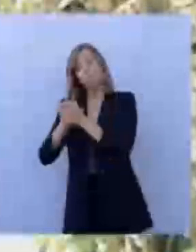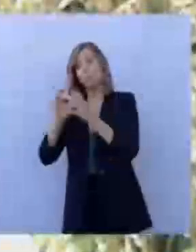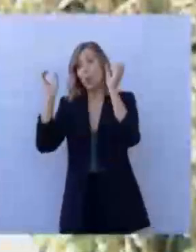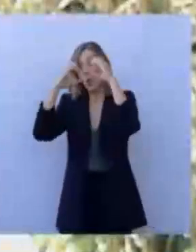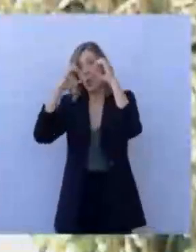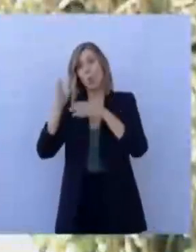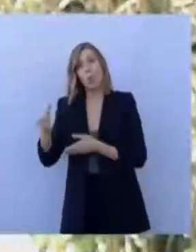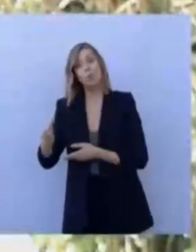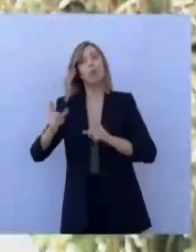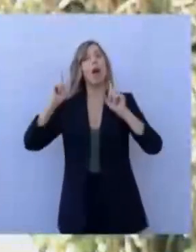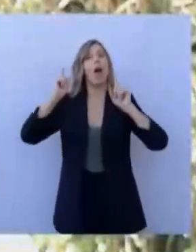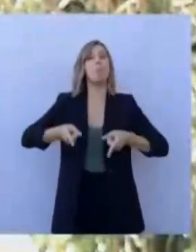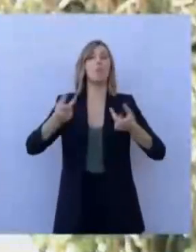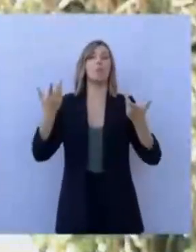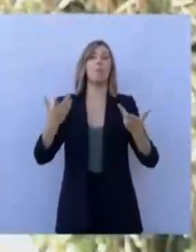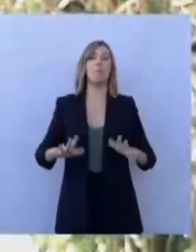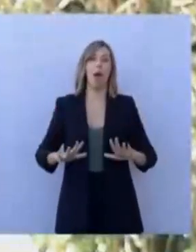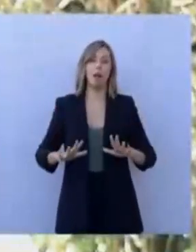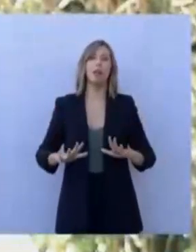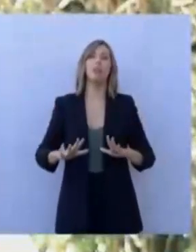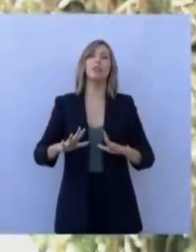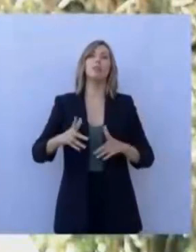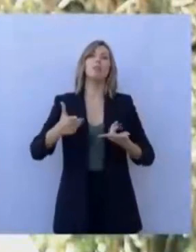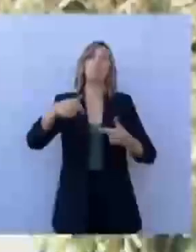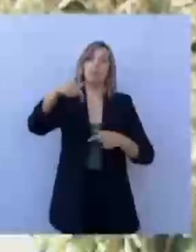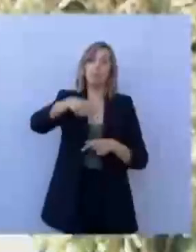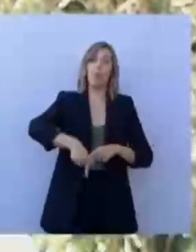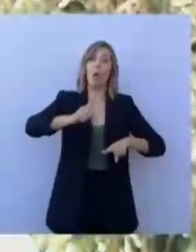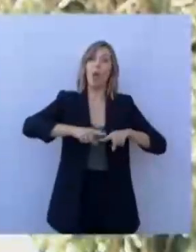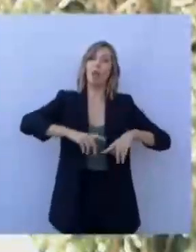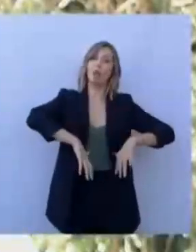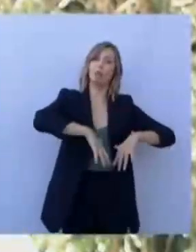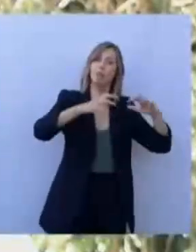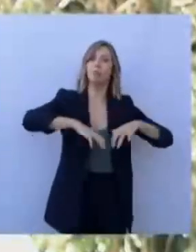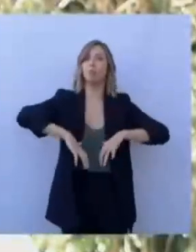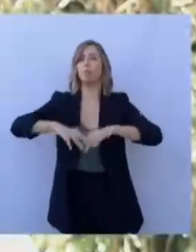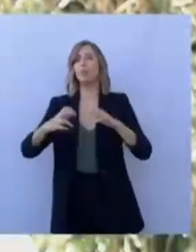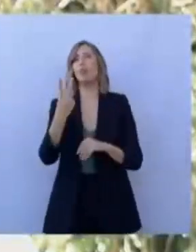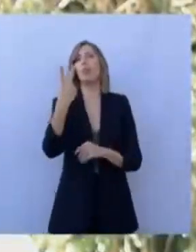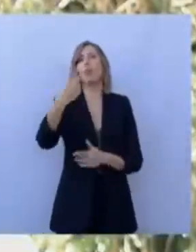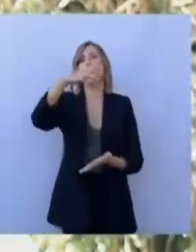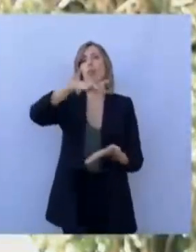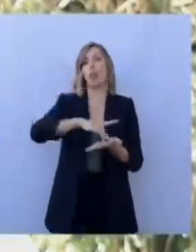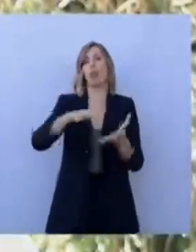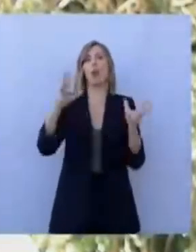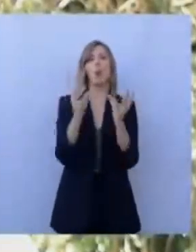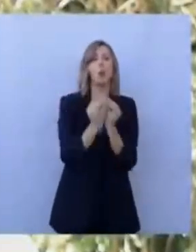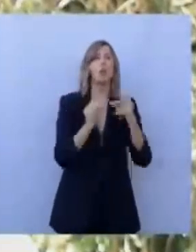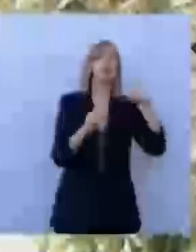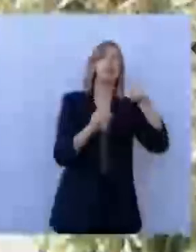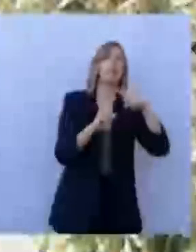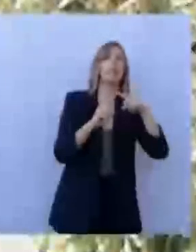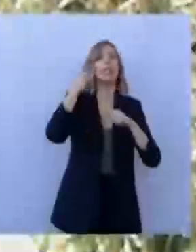πατρίδα μας 2 κέντρα αριστείας για την τεχνητή νοημοσύνη και την